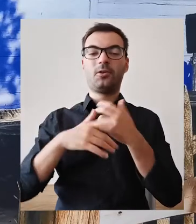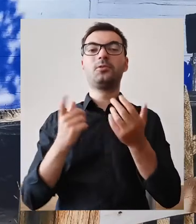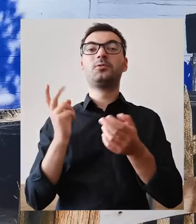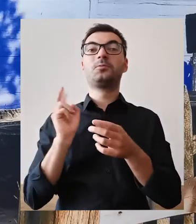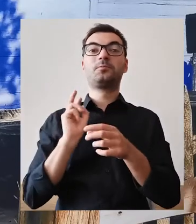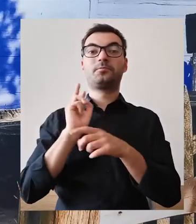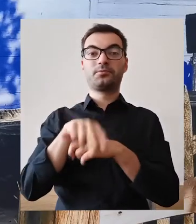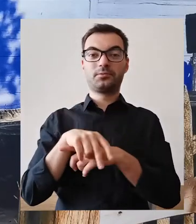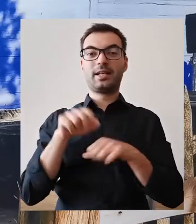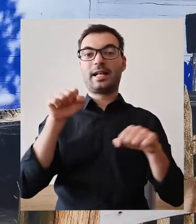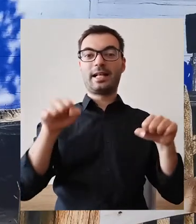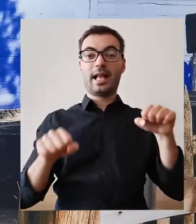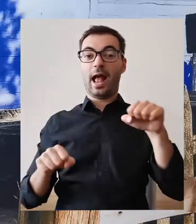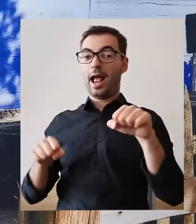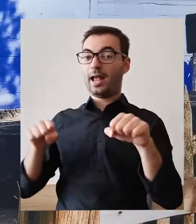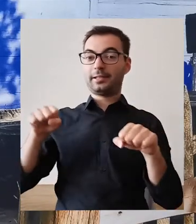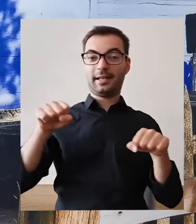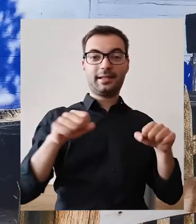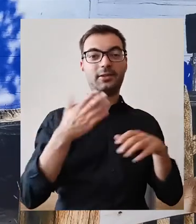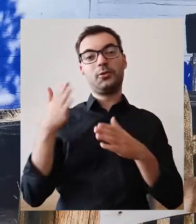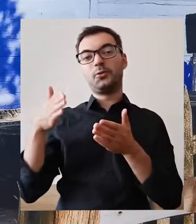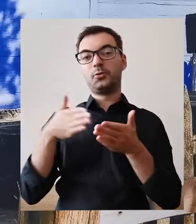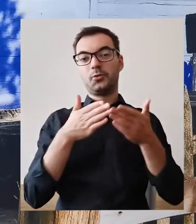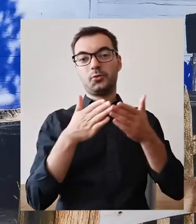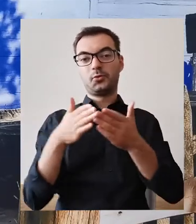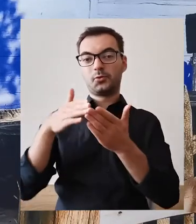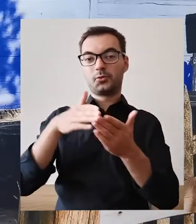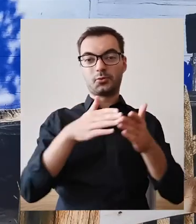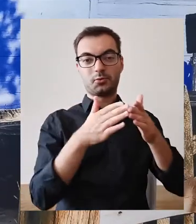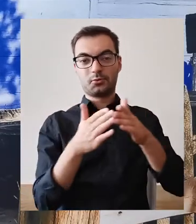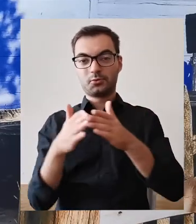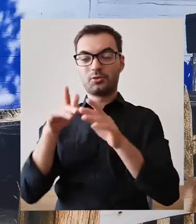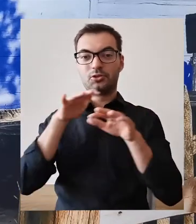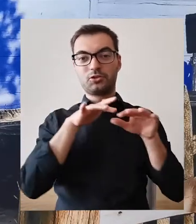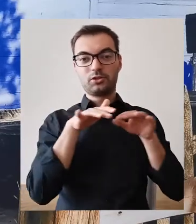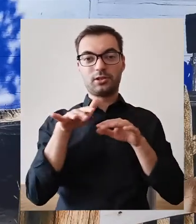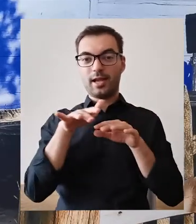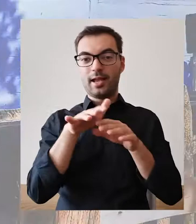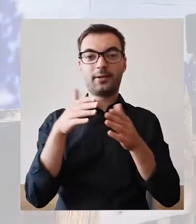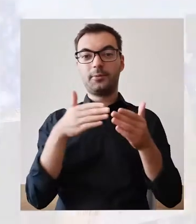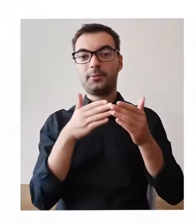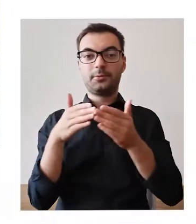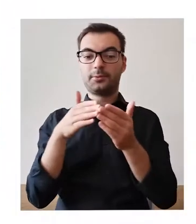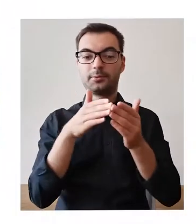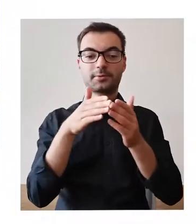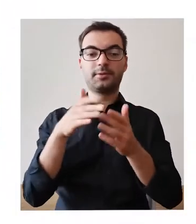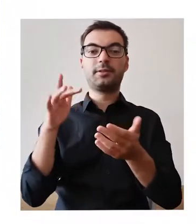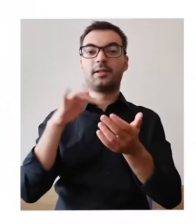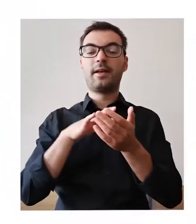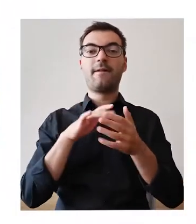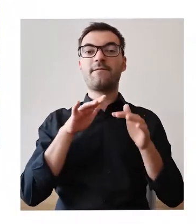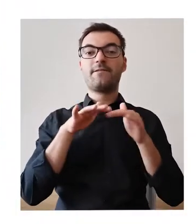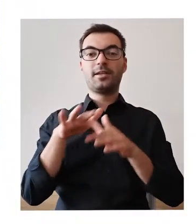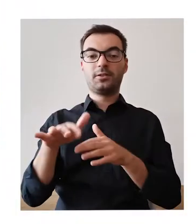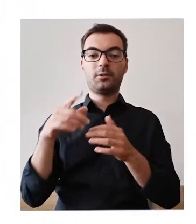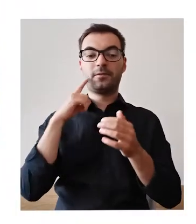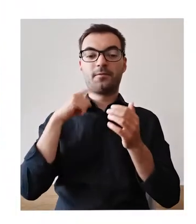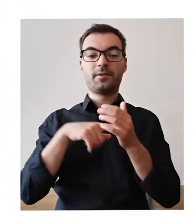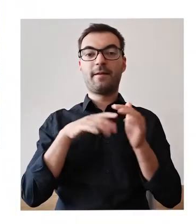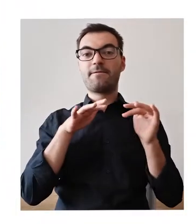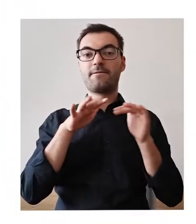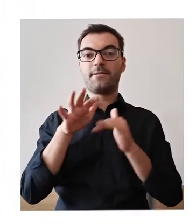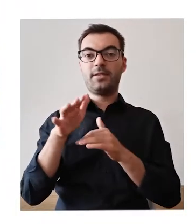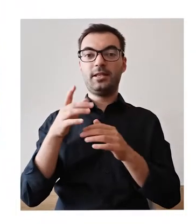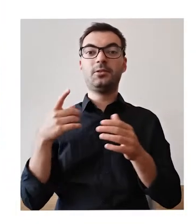do kajaka i popłynąć z biegiem pilicy w stronę wisły bo właśnie do wisły